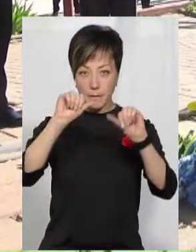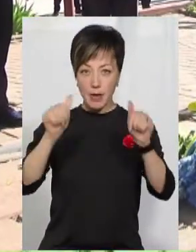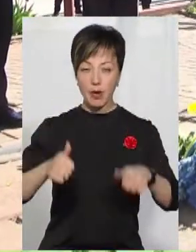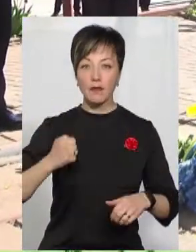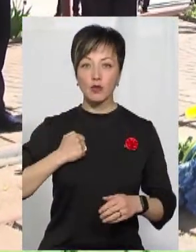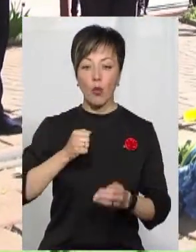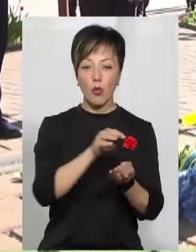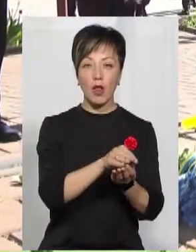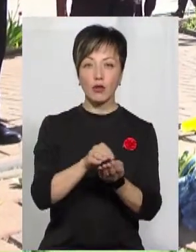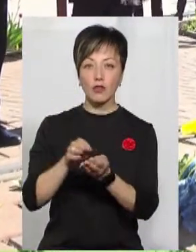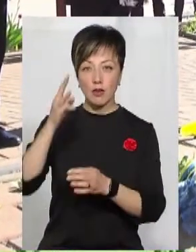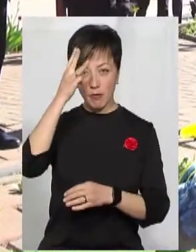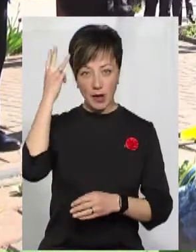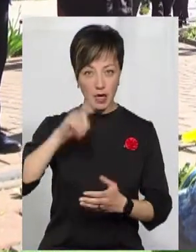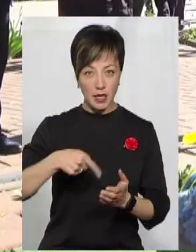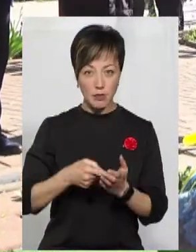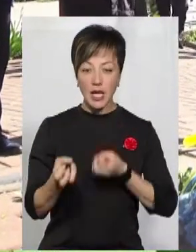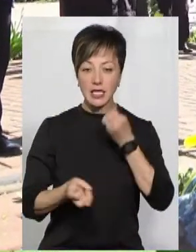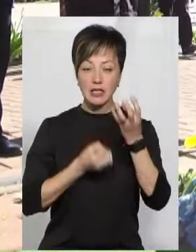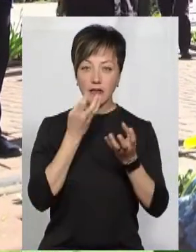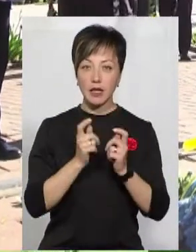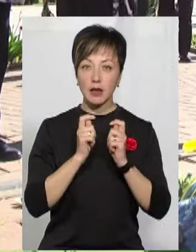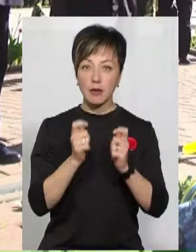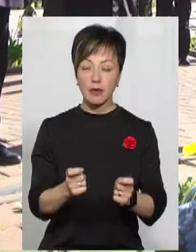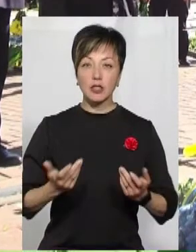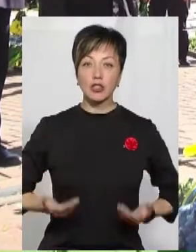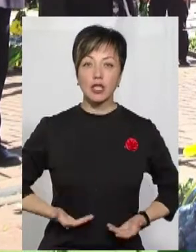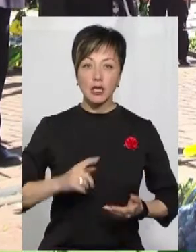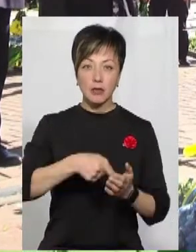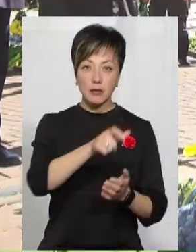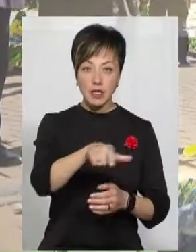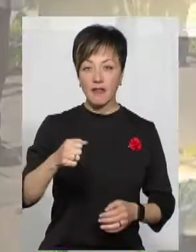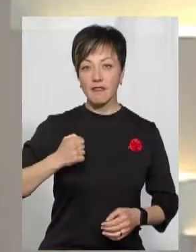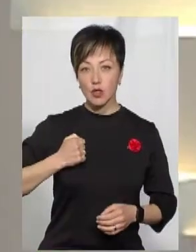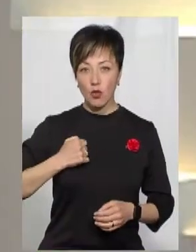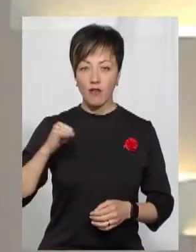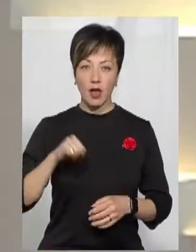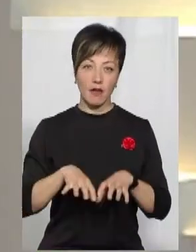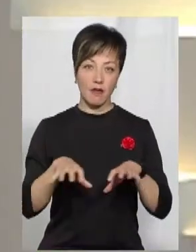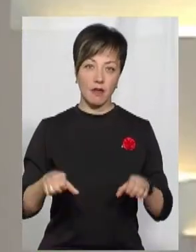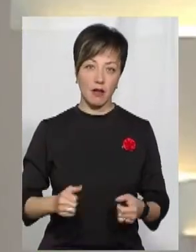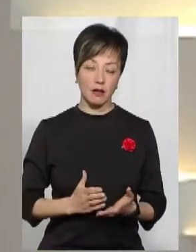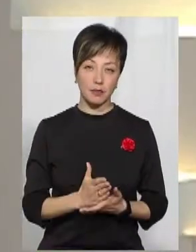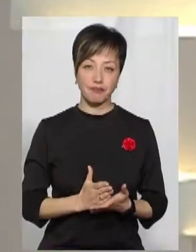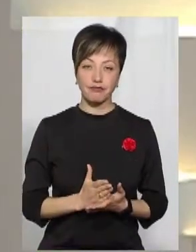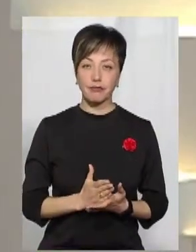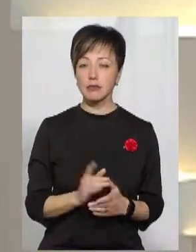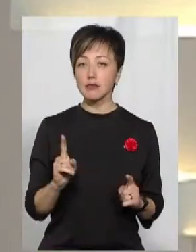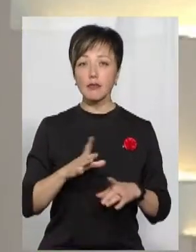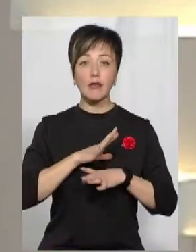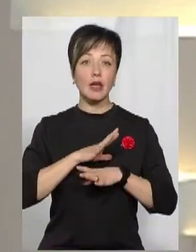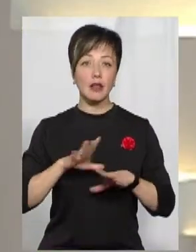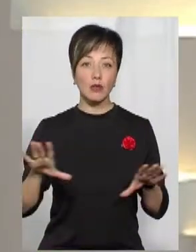на військовому кладовищі у Хмельницькому з квітами прийшли жителі міста, військові та посадовці. Аби не